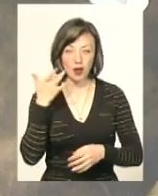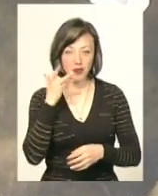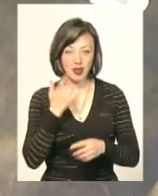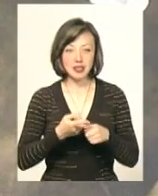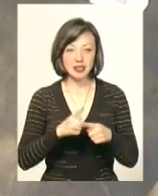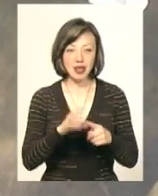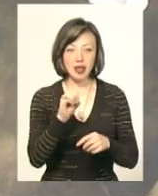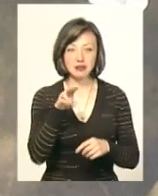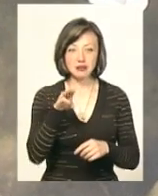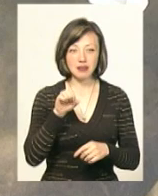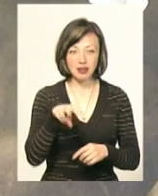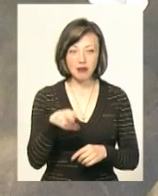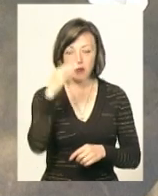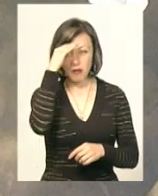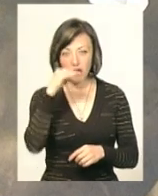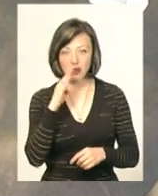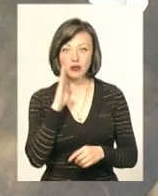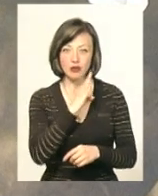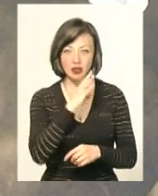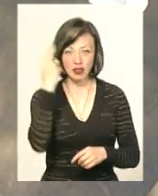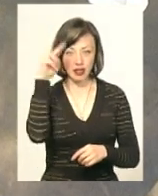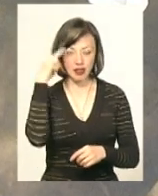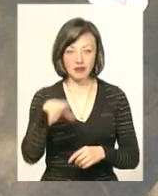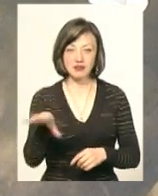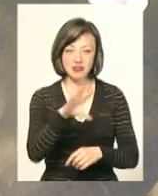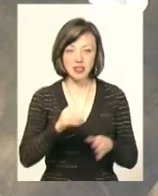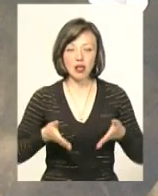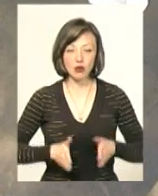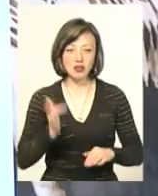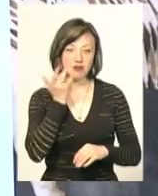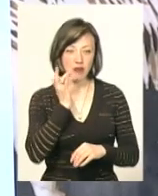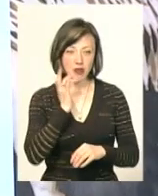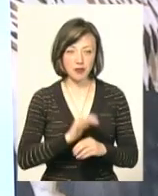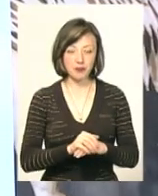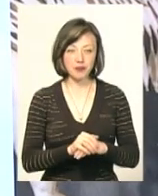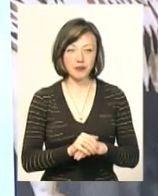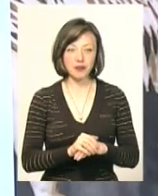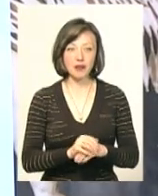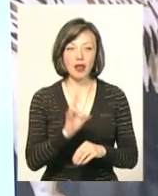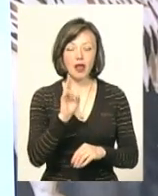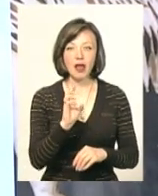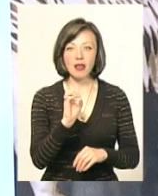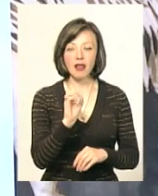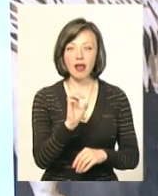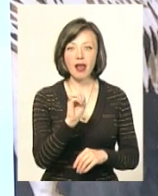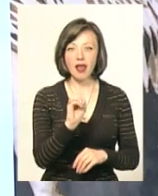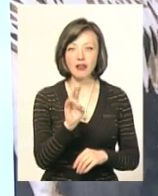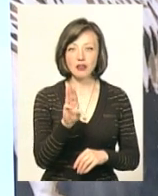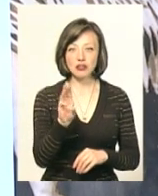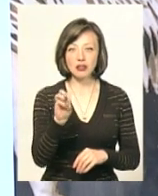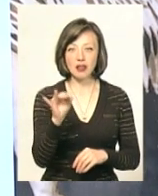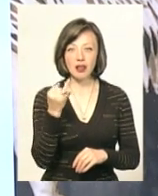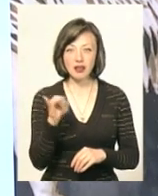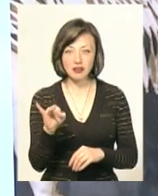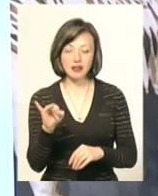Естер Джордж, це його батько, це його дядьки. Всі вже народилися в Америці. Ейнштейн тоді викладав в Квінстоні, в Нью-Джерсі. А вони